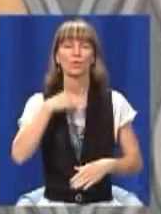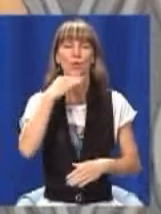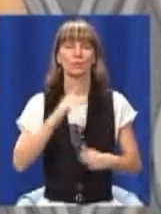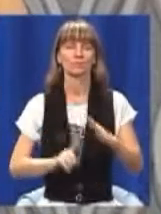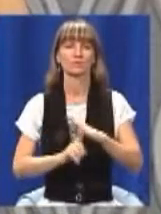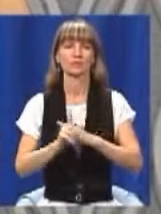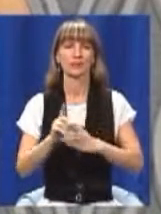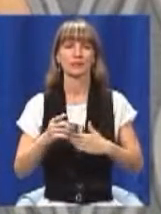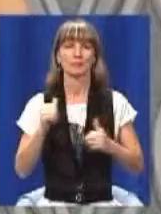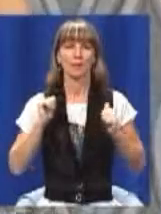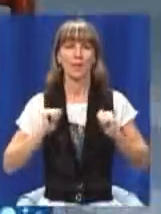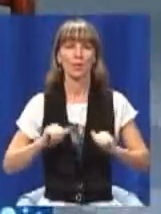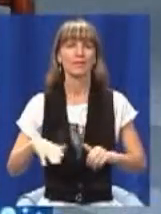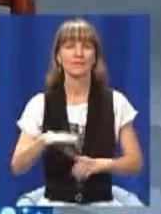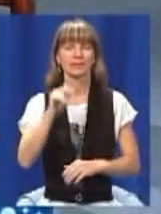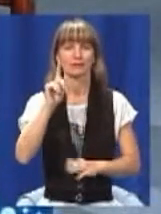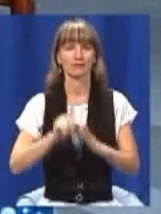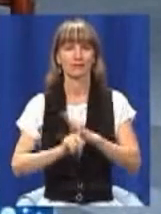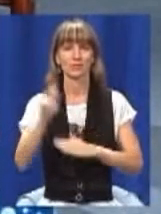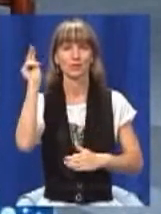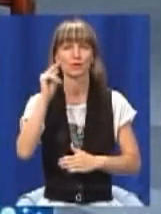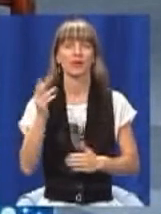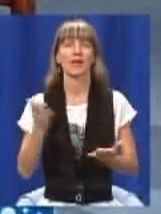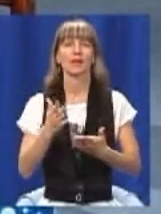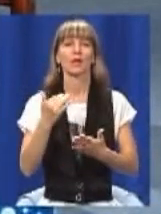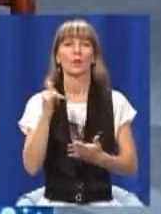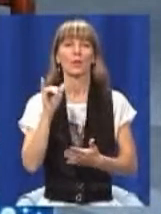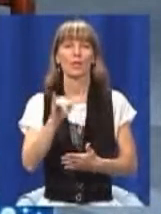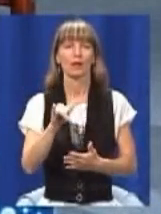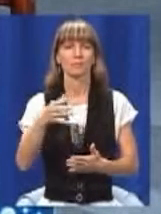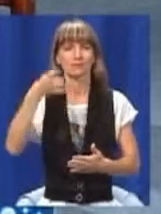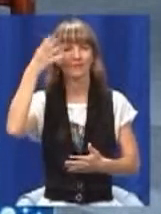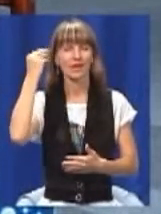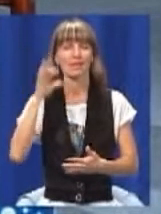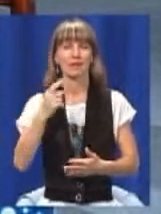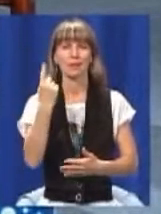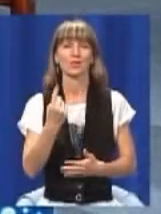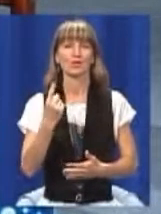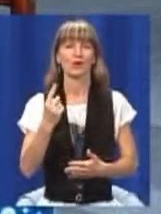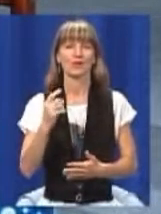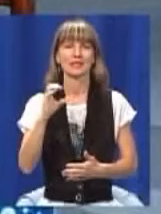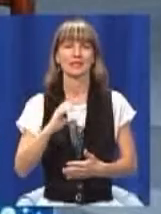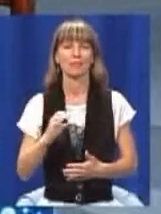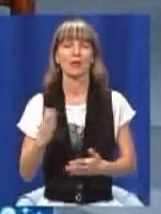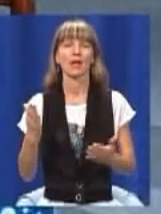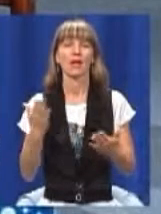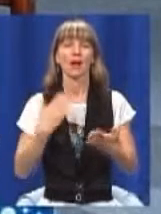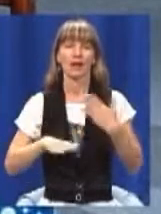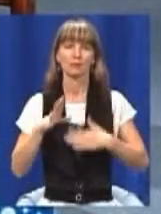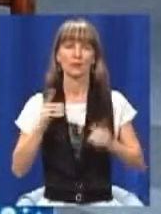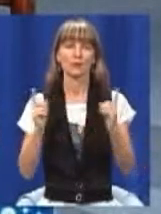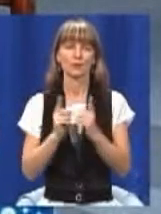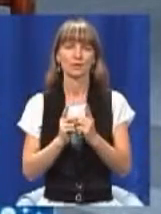розпочалася, потихесеньку всі навчаються. Як тобі в школі? Які враження від 1 вересня? Чекала друзів своїх чи не чекала? Чи рада була